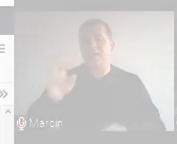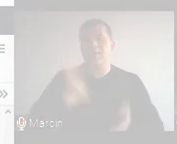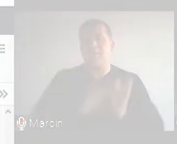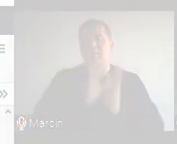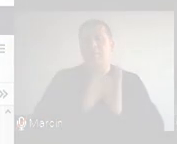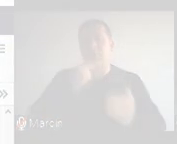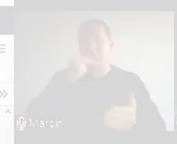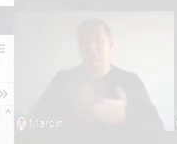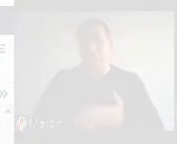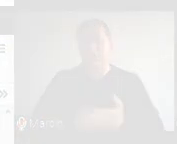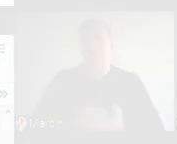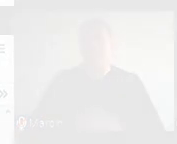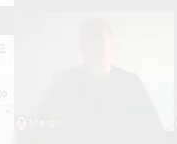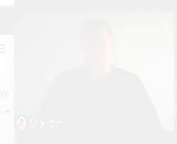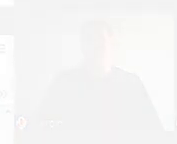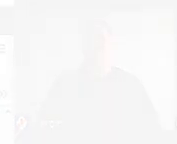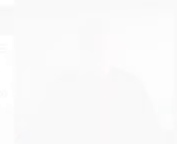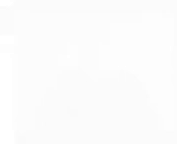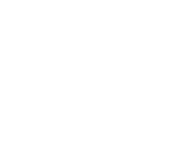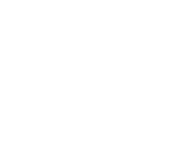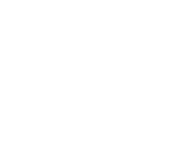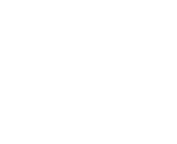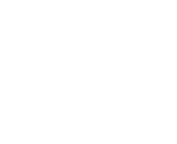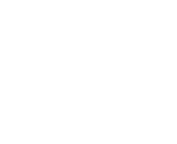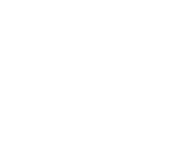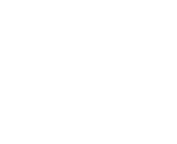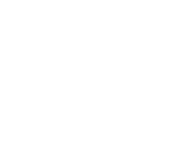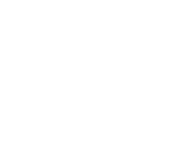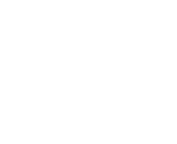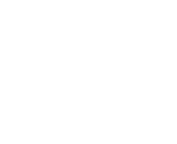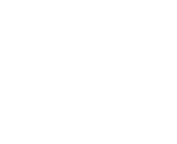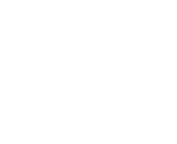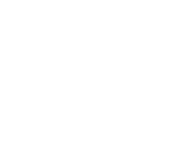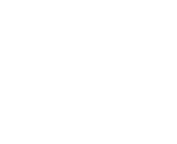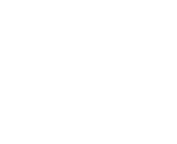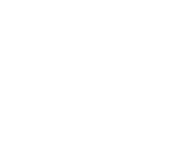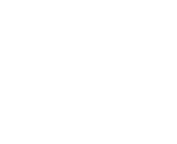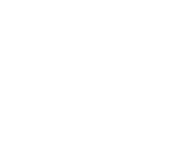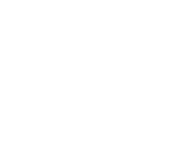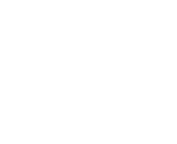bieżąco odpowiadał. Do zobaczenia z panem Marcinem, a ja zaczynam.